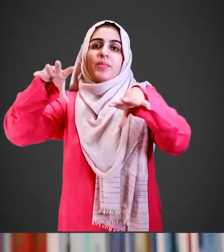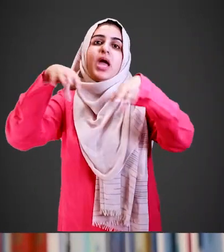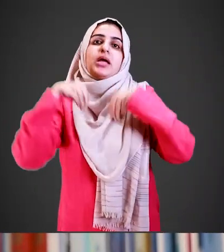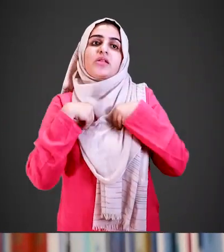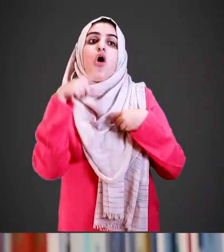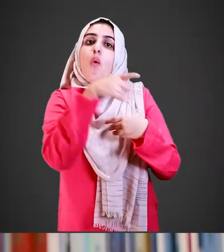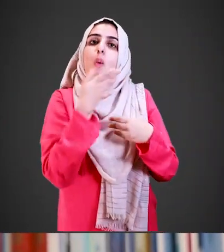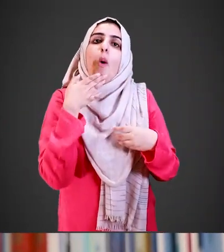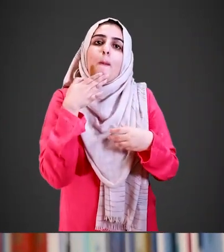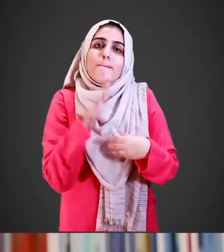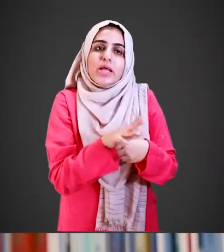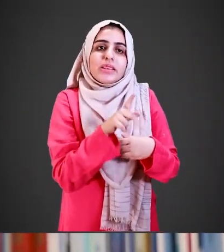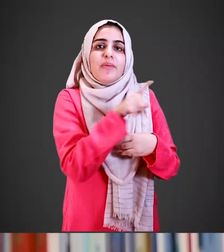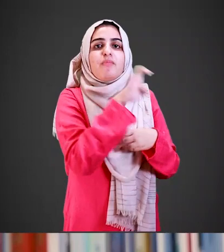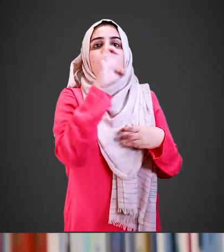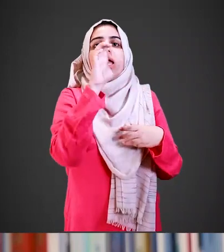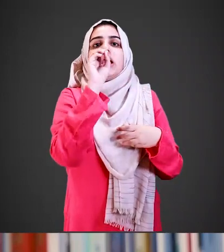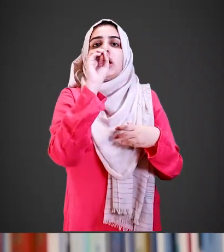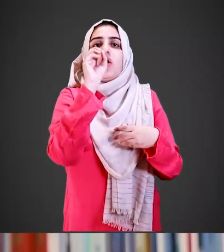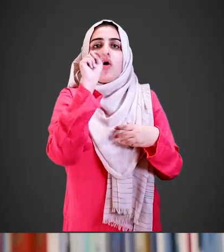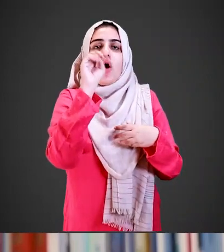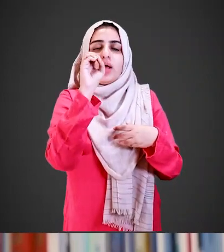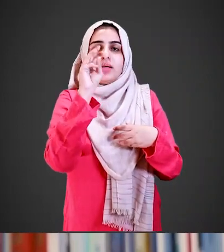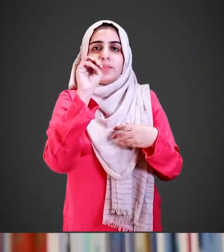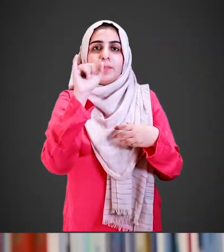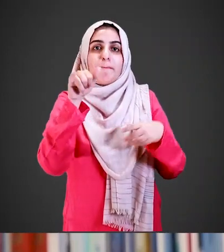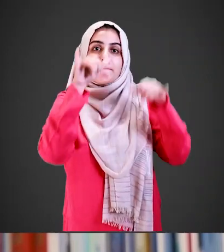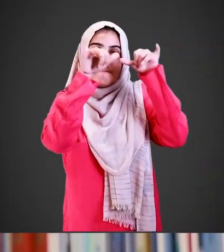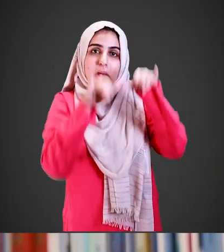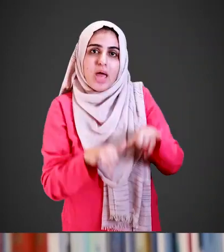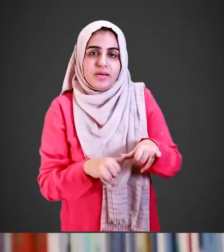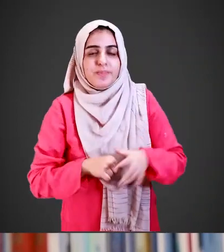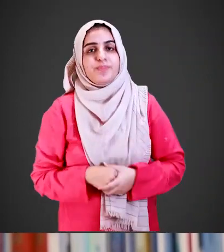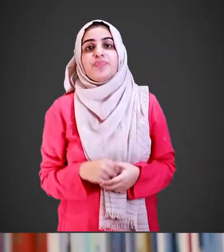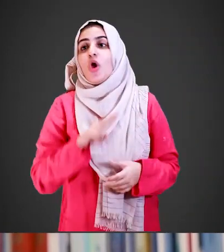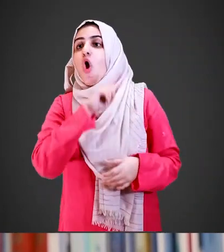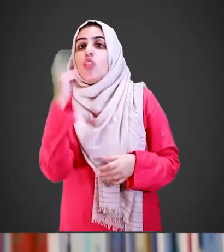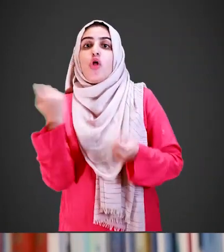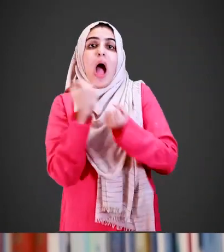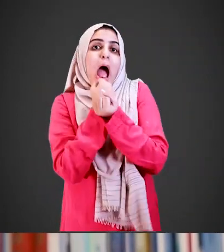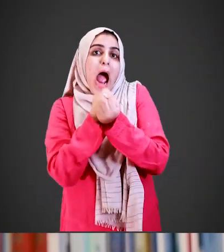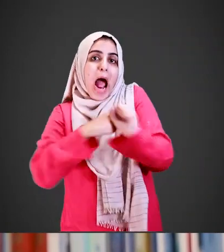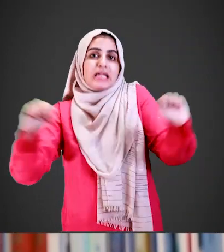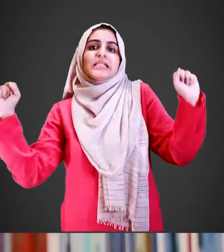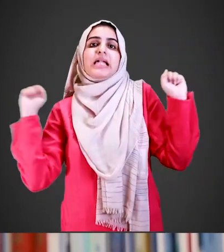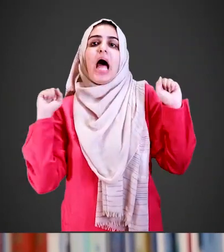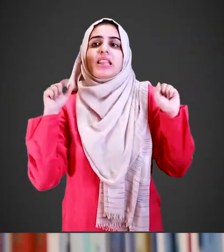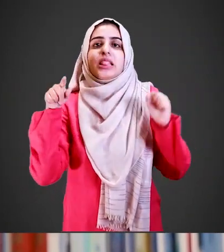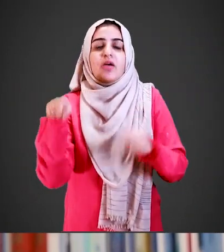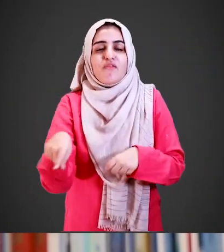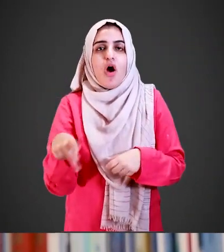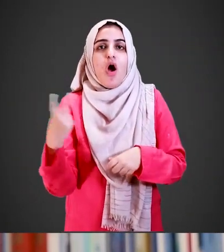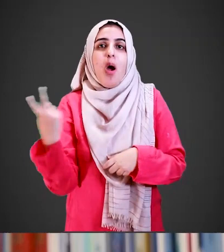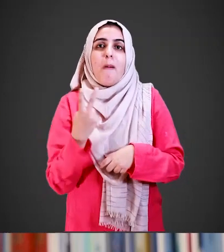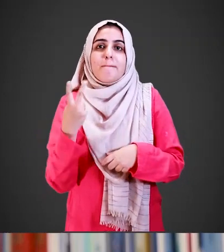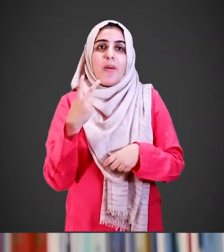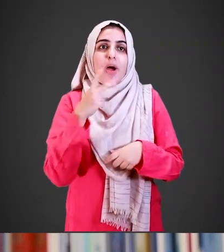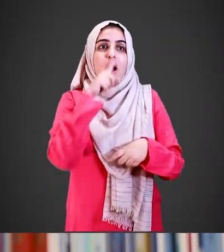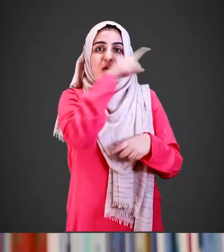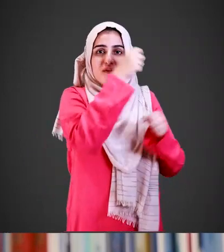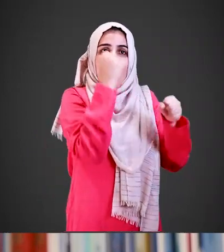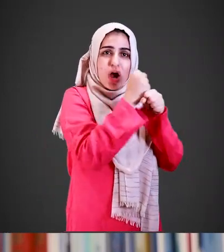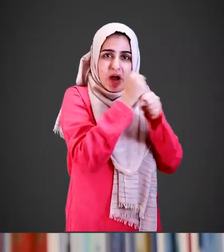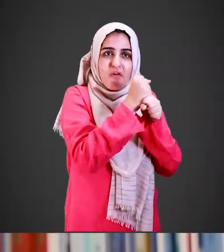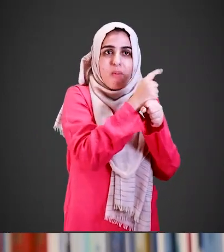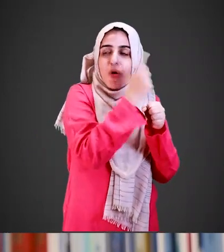معاشی نظام ہوتا ہے۔ دوسرا جو ہوتا ہے اس کو کہتے ہیں فری مارکیٹ اکانومی، یعنی آزاد معیشت۔ اس میں یہ ہوتا ہے کہ اسٹیٹ دیکھ رہی